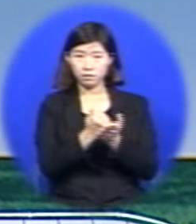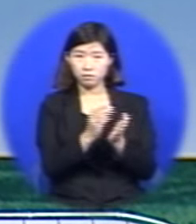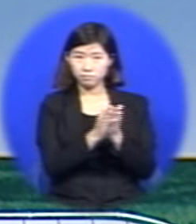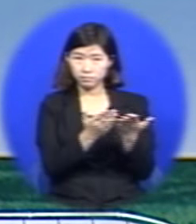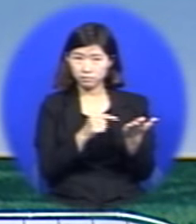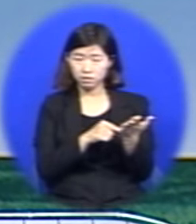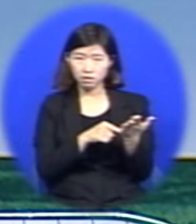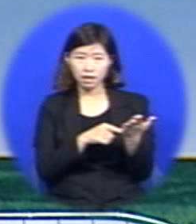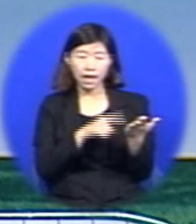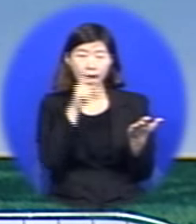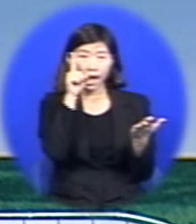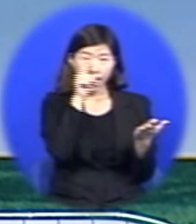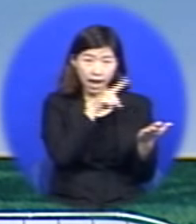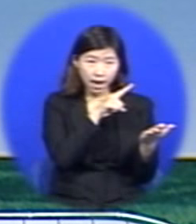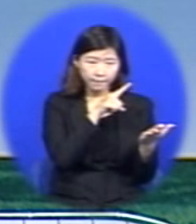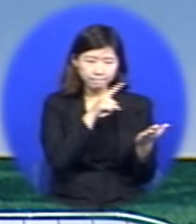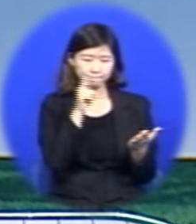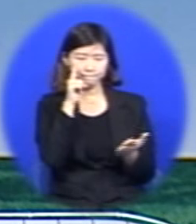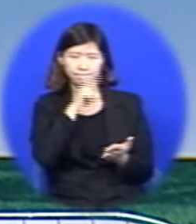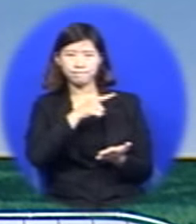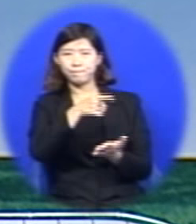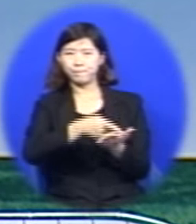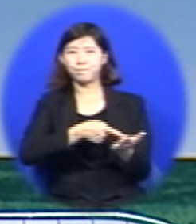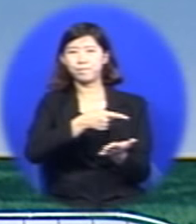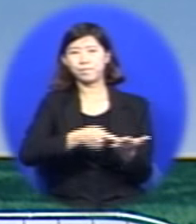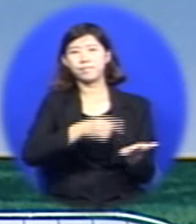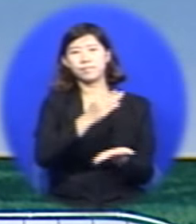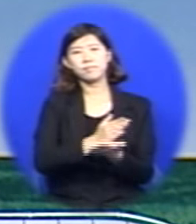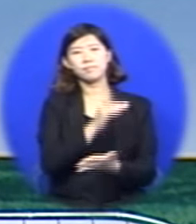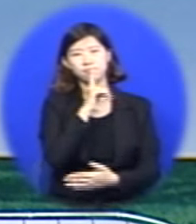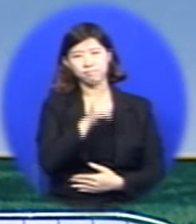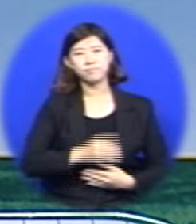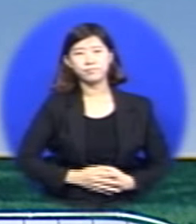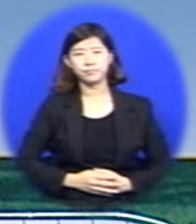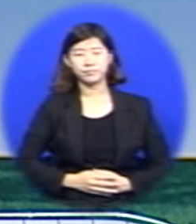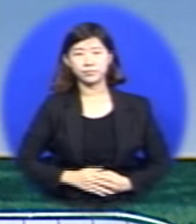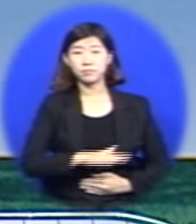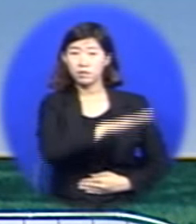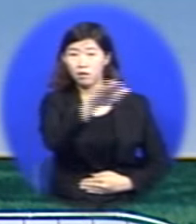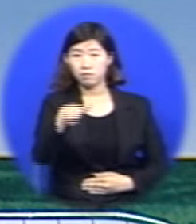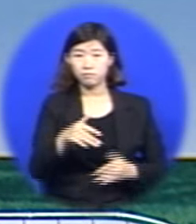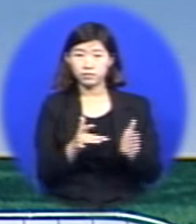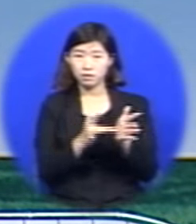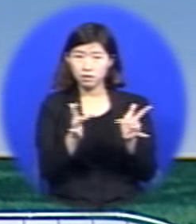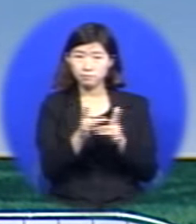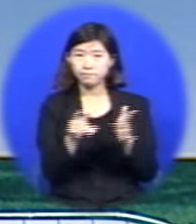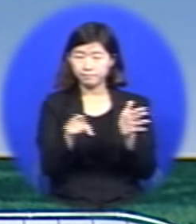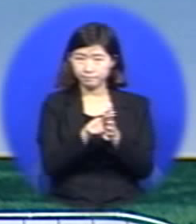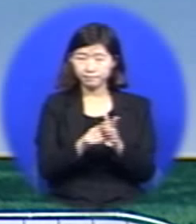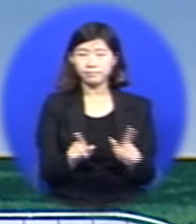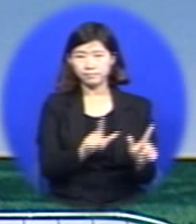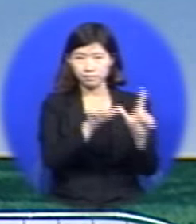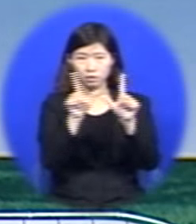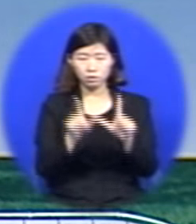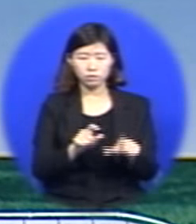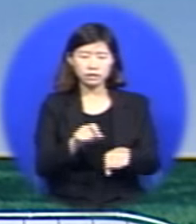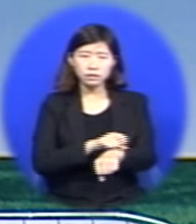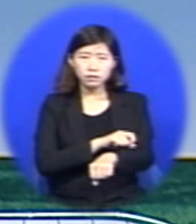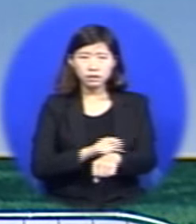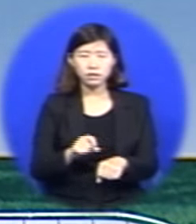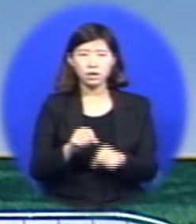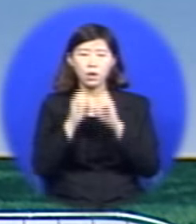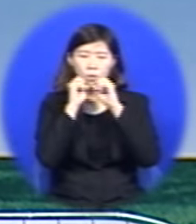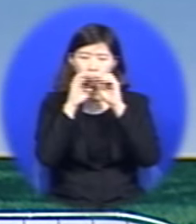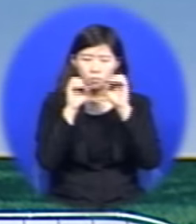악을 악으로 갚지 말라고 하는 것입니다. 여러분들이 예수를 믿으시고 살고 특히 고백적인 신앙인이